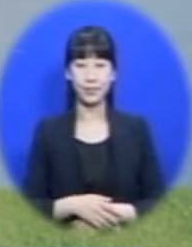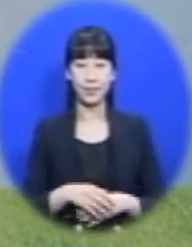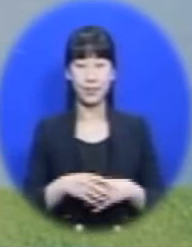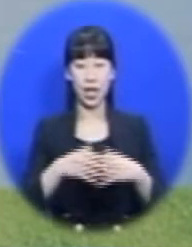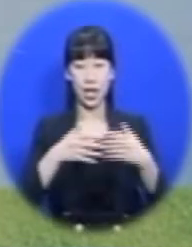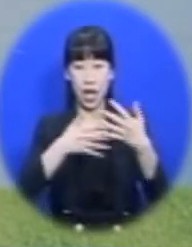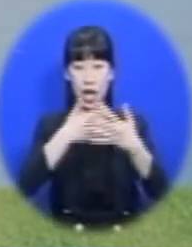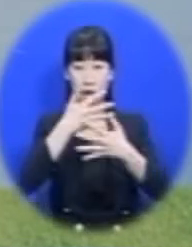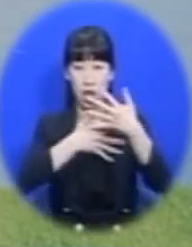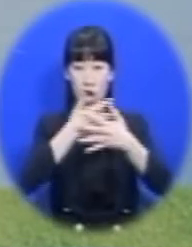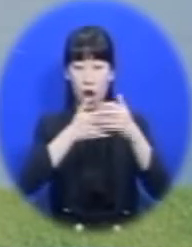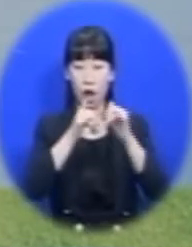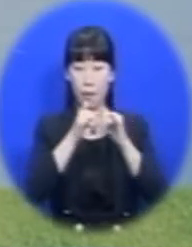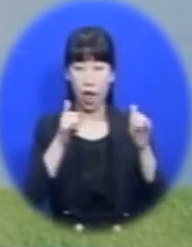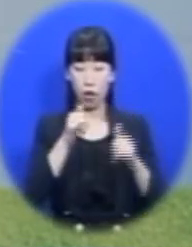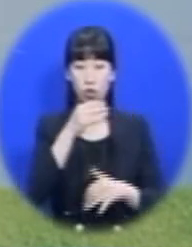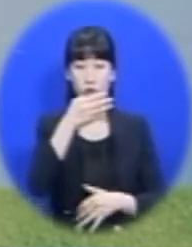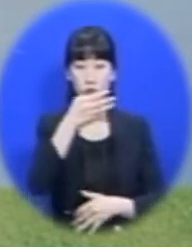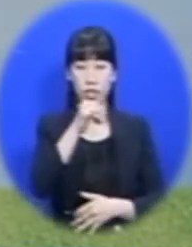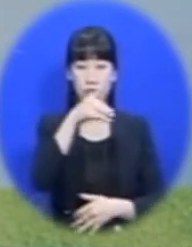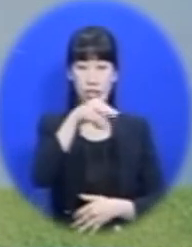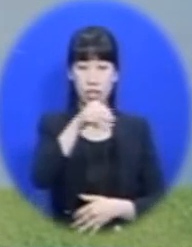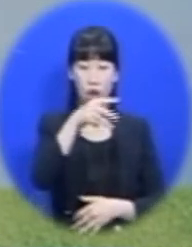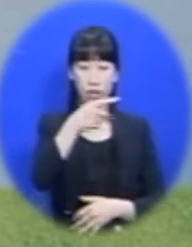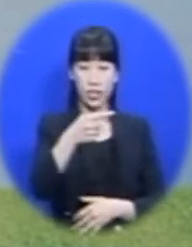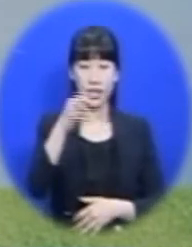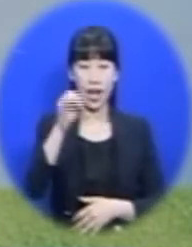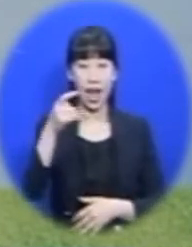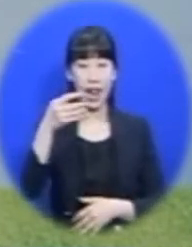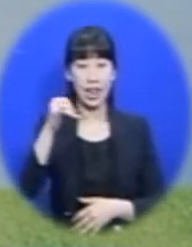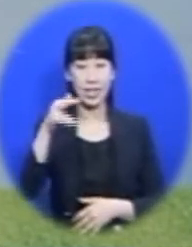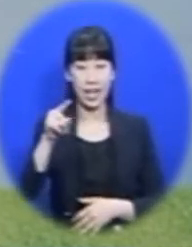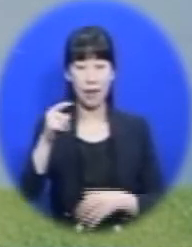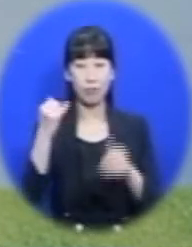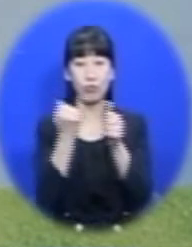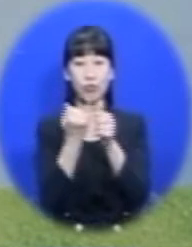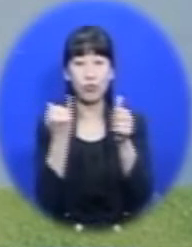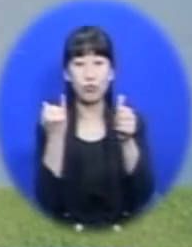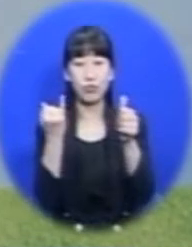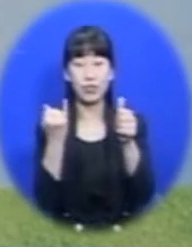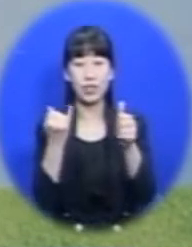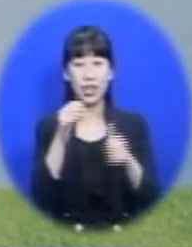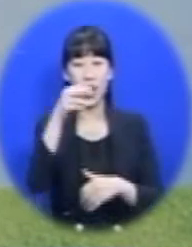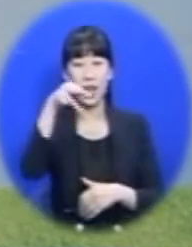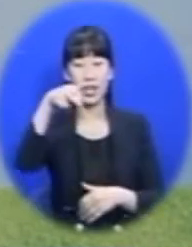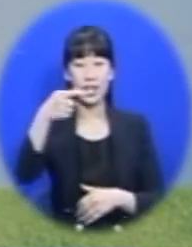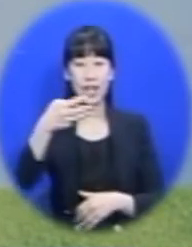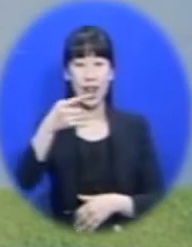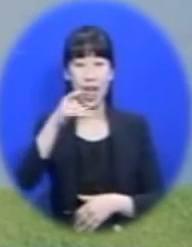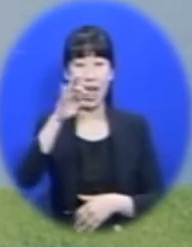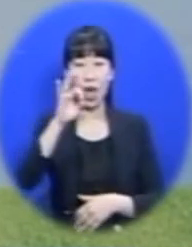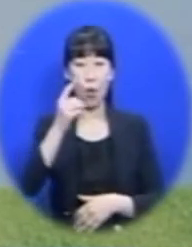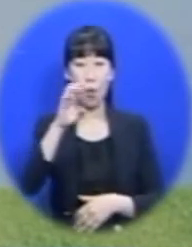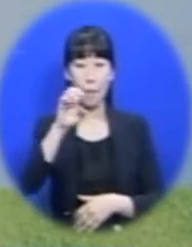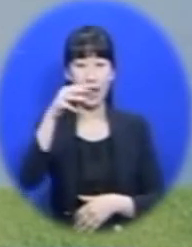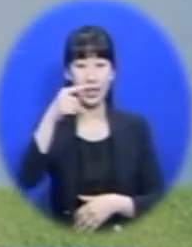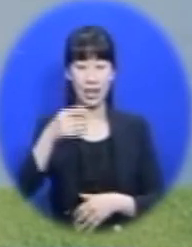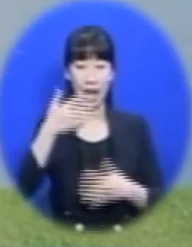리차드 버튼과 엘리자베스 테일러가 1963년 영화 클레오파트라를 함께 찍다가 사랑에